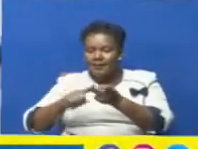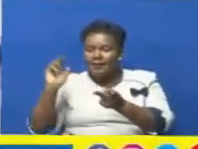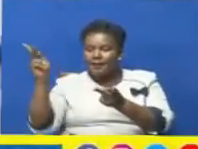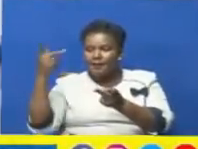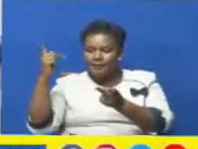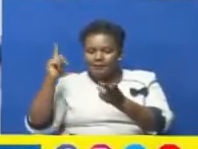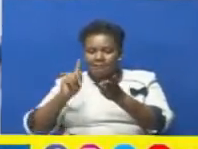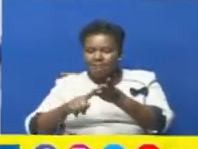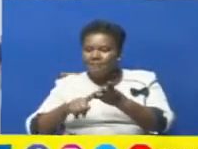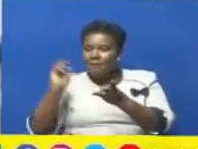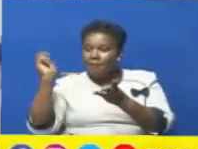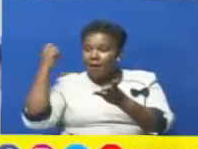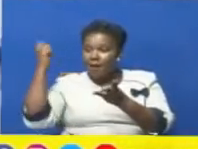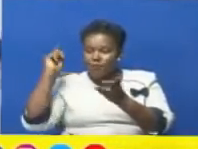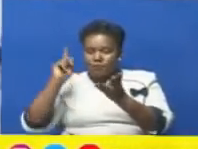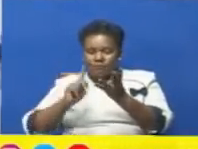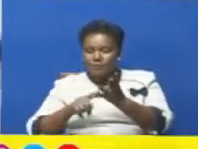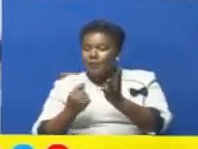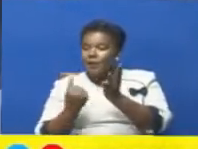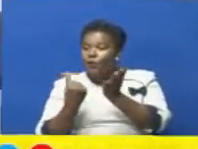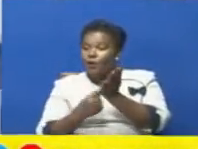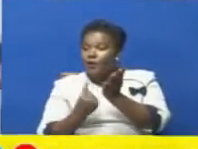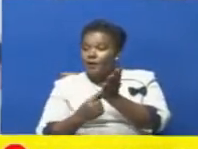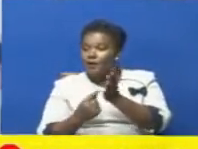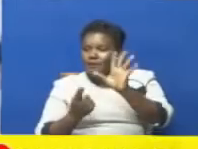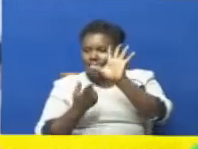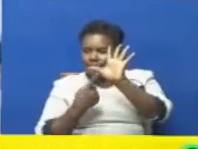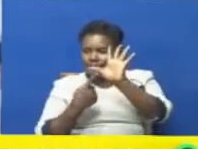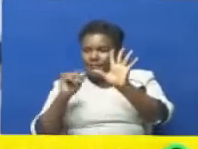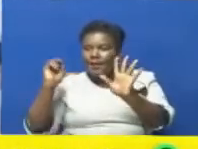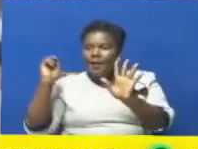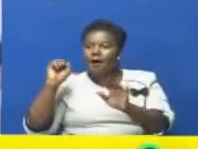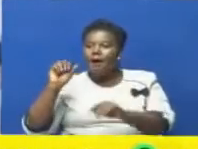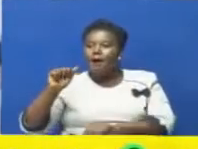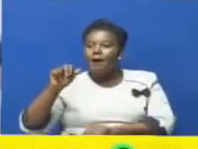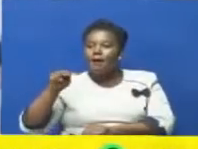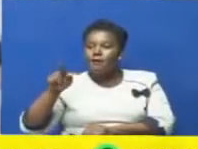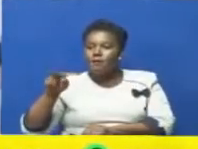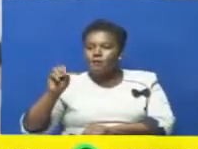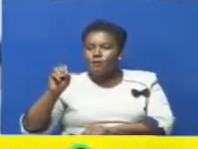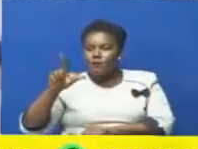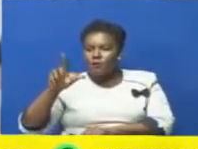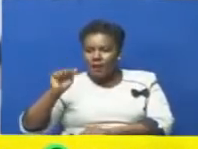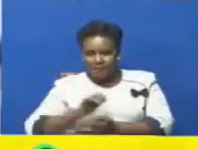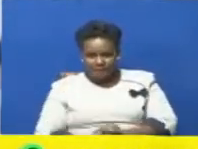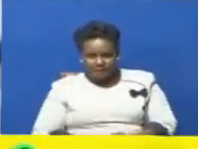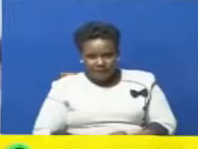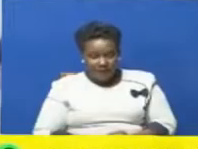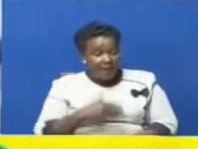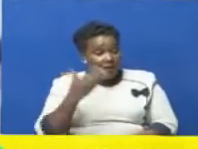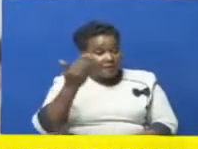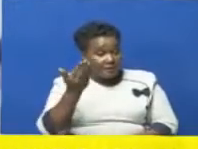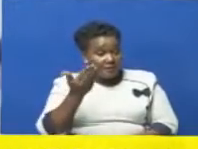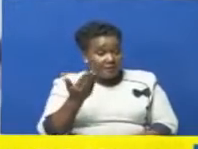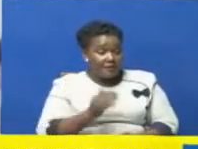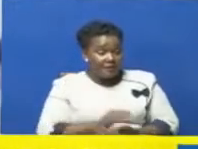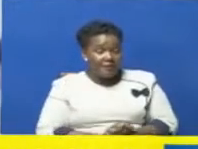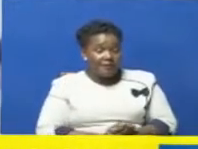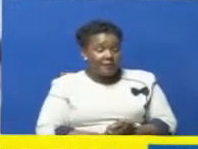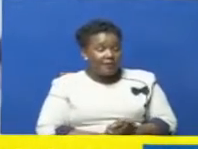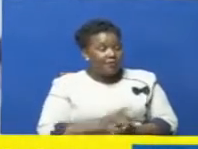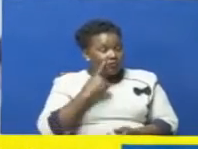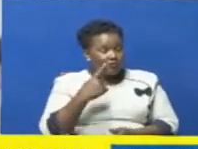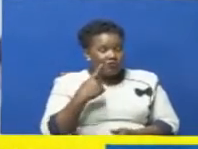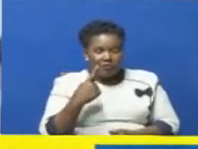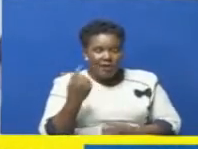hii ametumia Al-Hassan Mwinyi kama rais, na gari hii imeshuhudia kipindi cha Mkapa. Kwa unaweza kuona kwamba gari hii katika